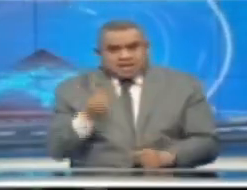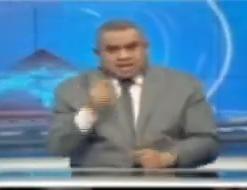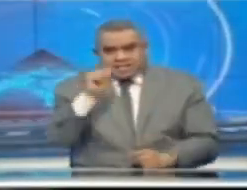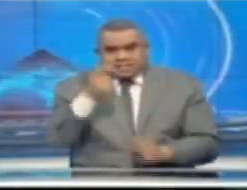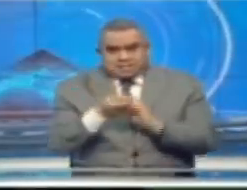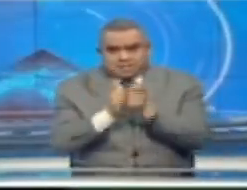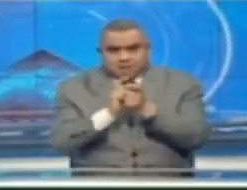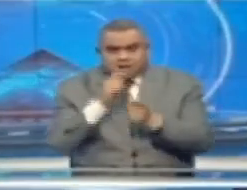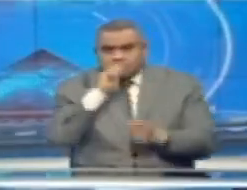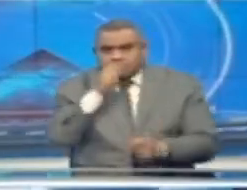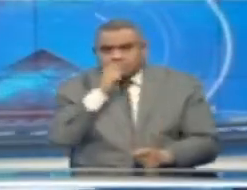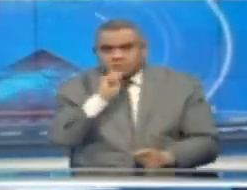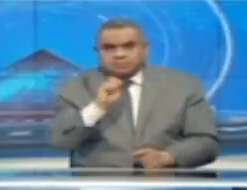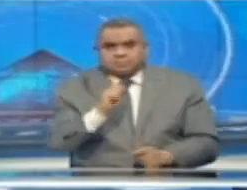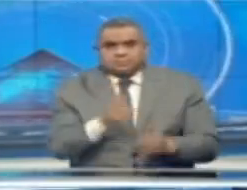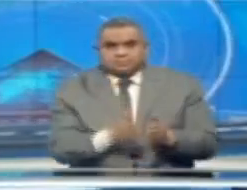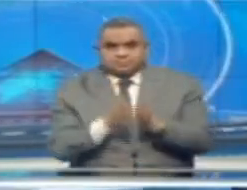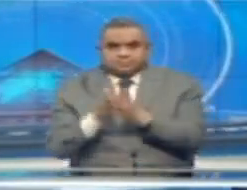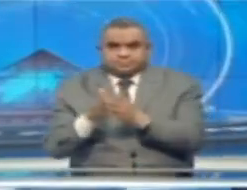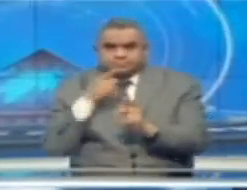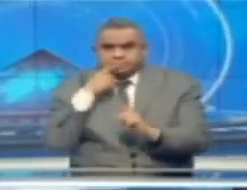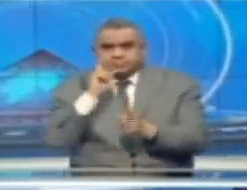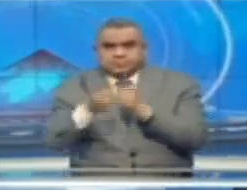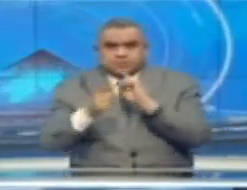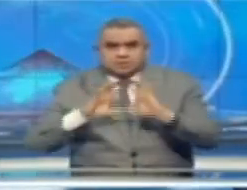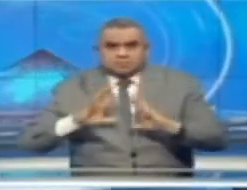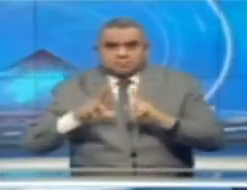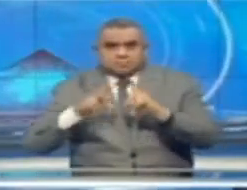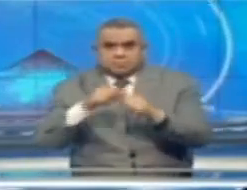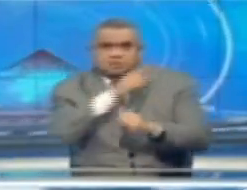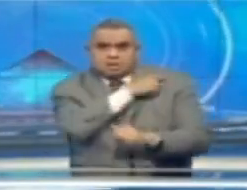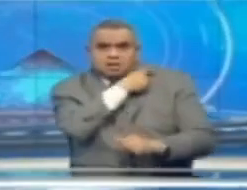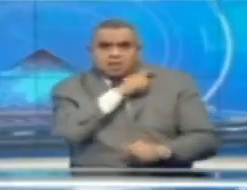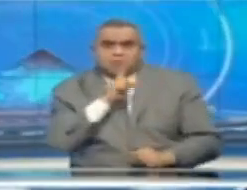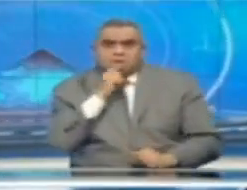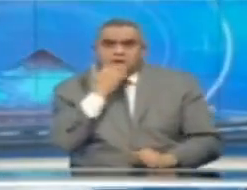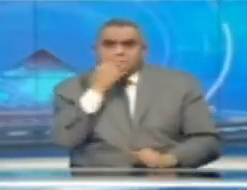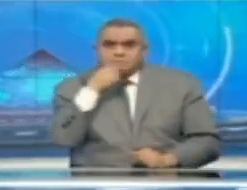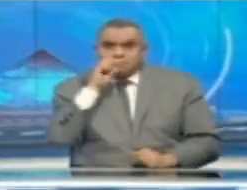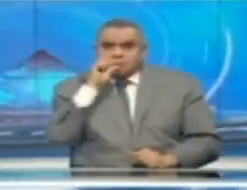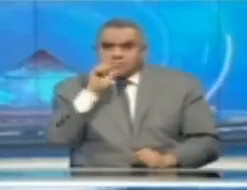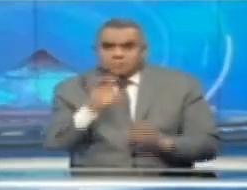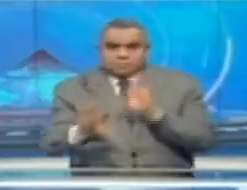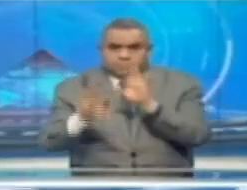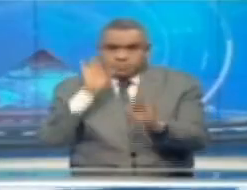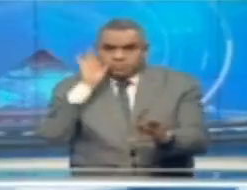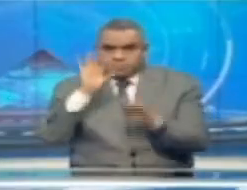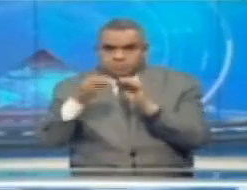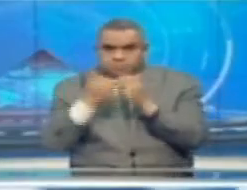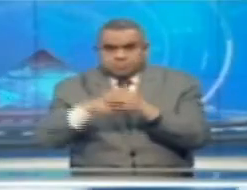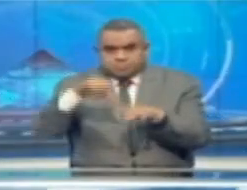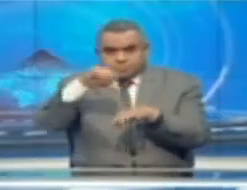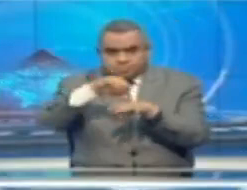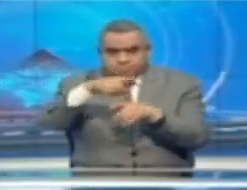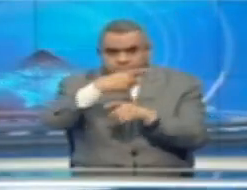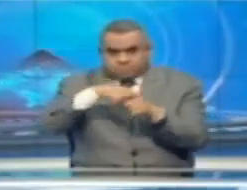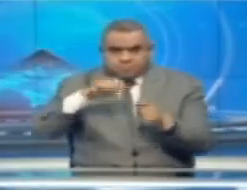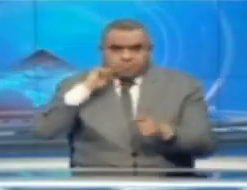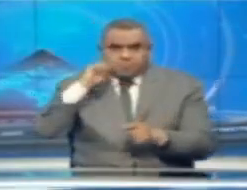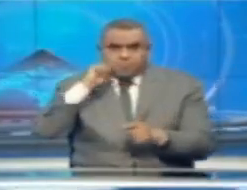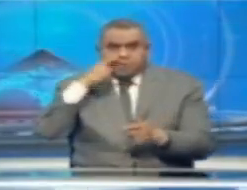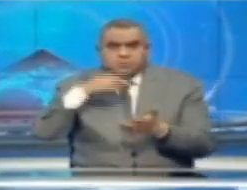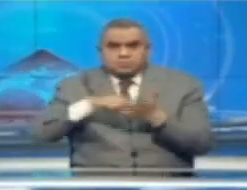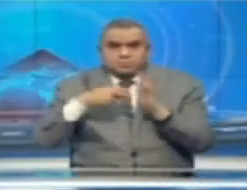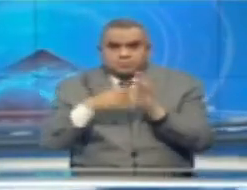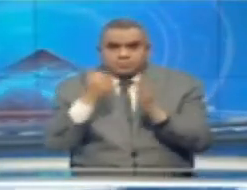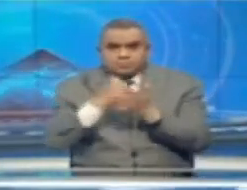التلفزيون المصري. كلف وزير التنمية المحلية اللواء محمود شعراوي بتشكيل فرق متابعة ميدانية بالمحافظات